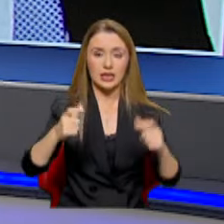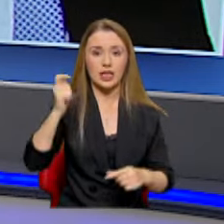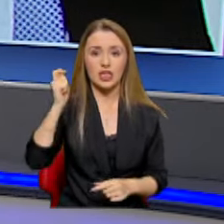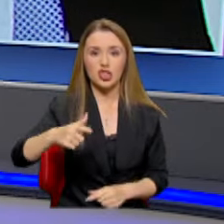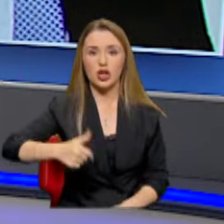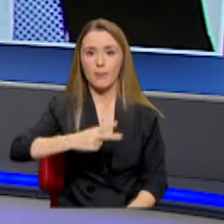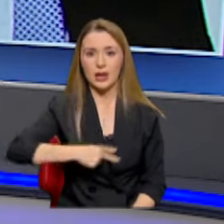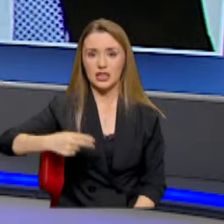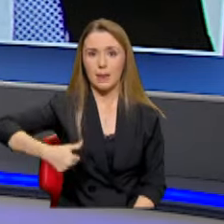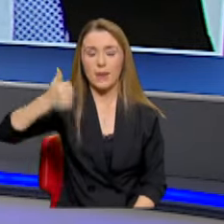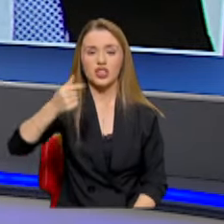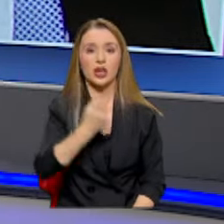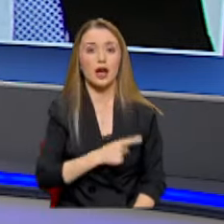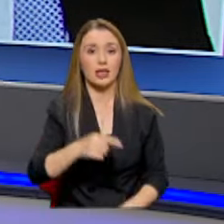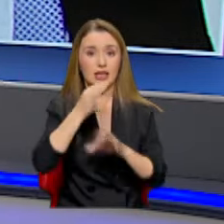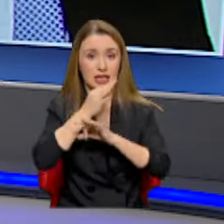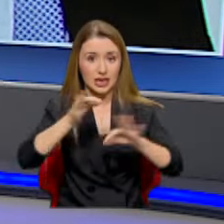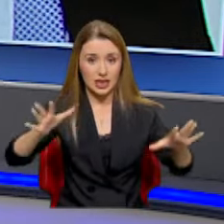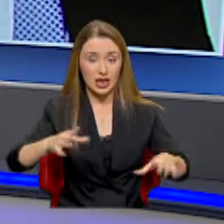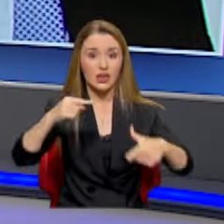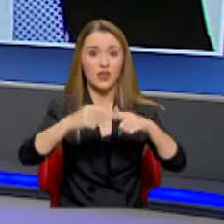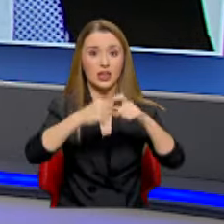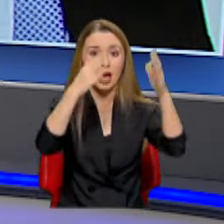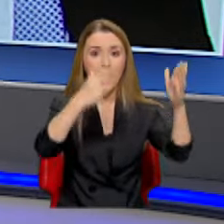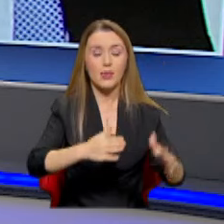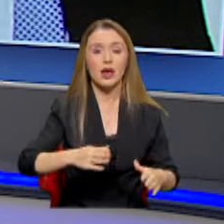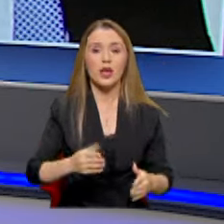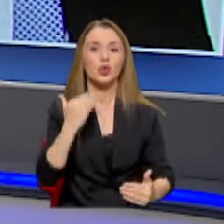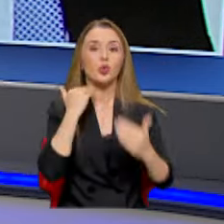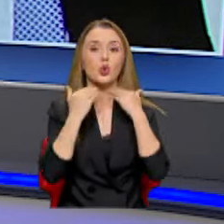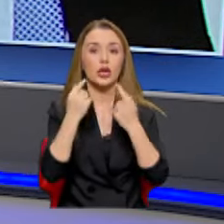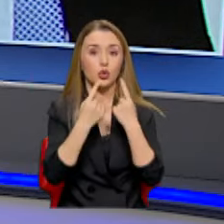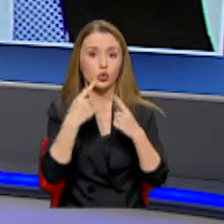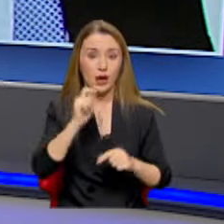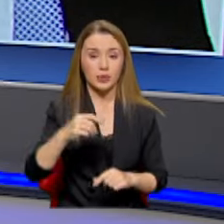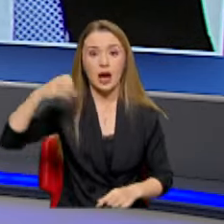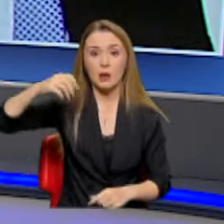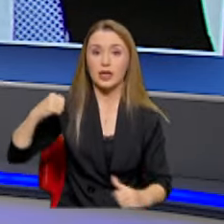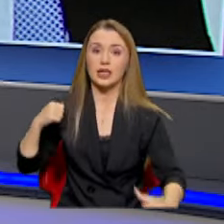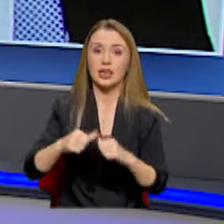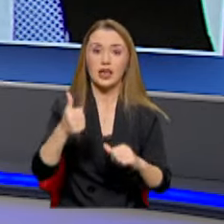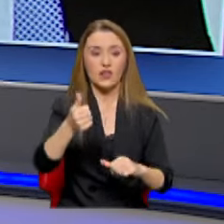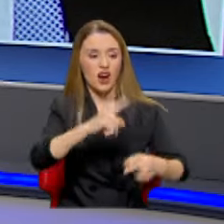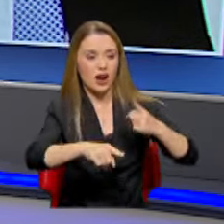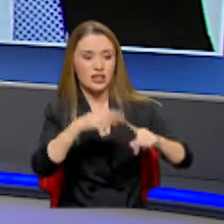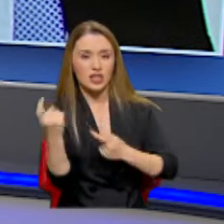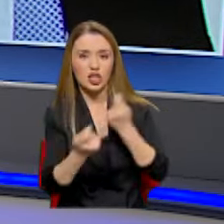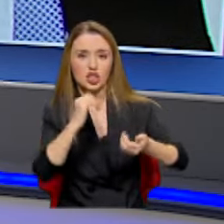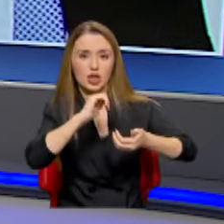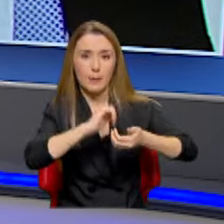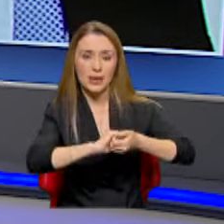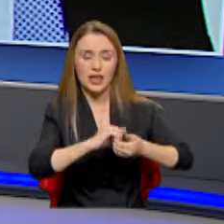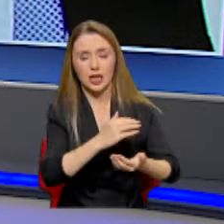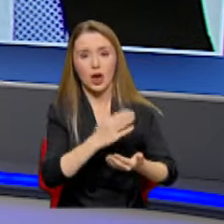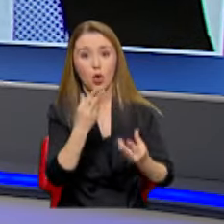belediye başkanı adaylarını duyurdu Fatih Erbakan Yozgat'ta konuştu AK Parti ile yeniden refah arasındaki işbirliği düğümü